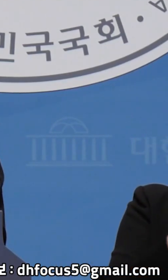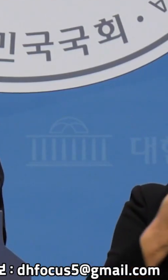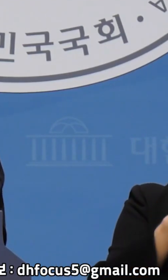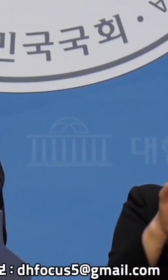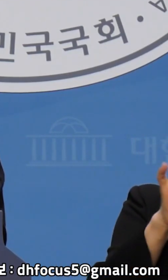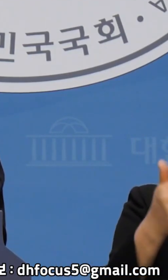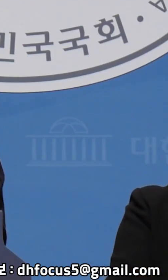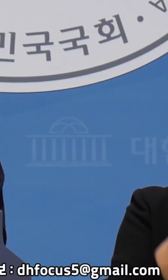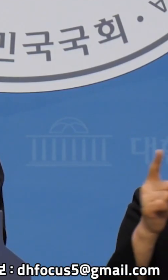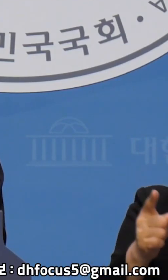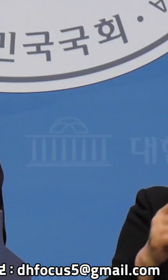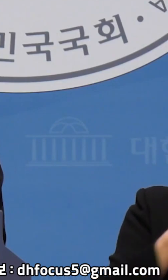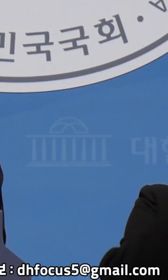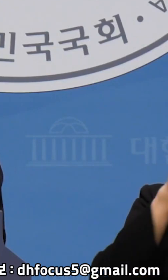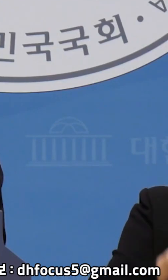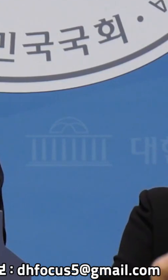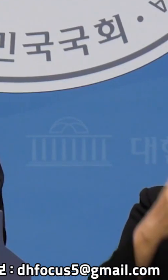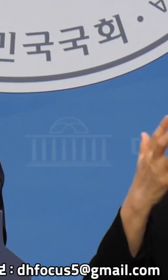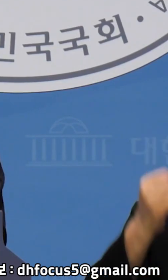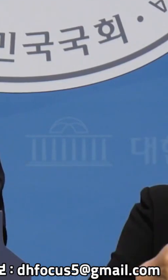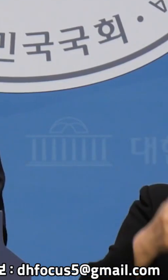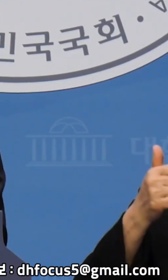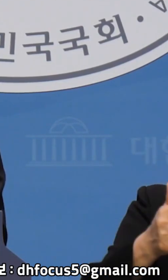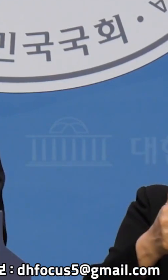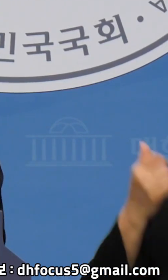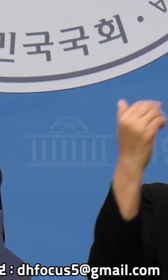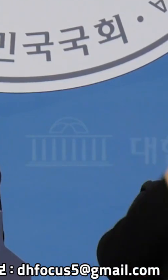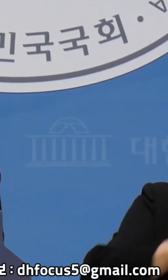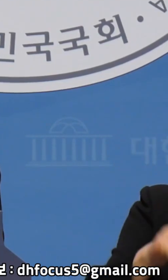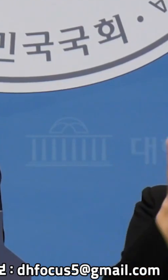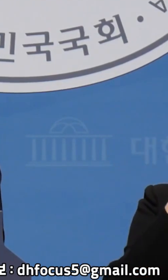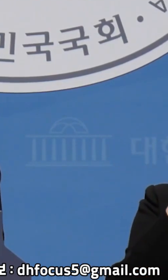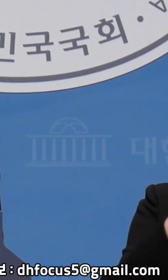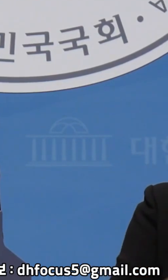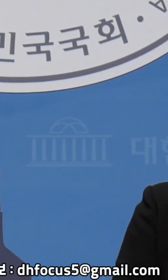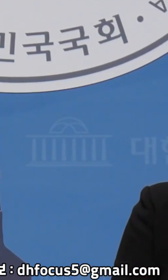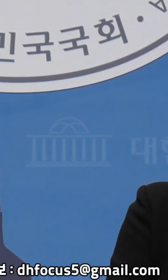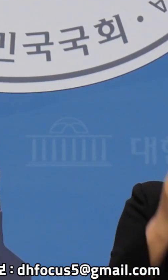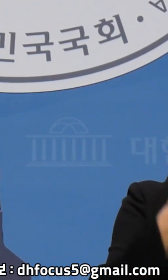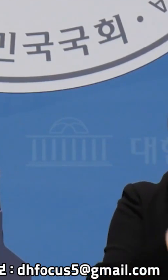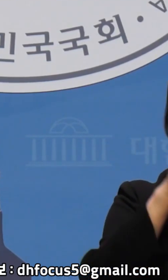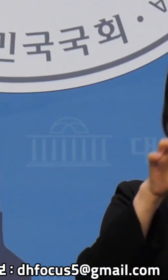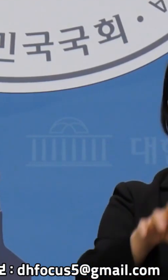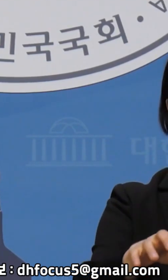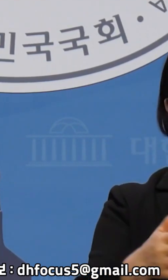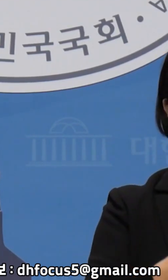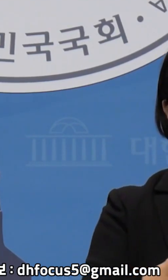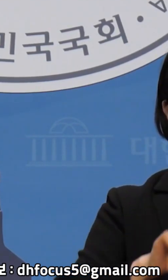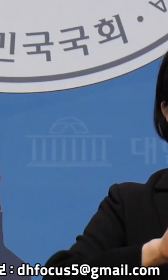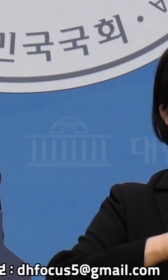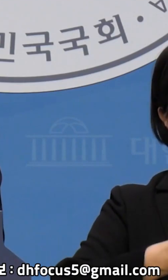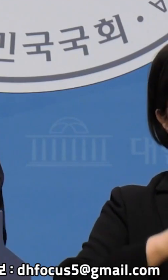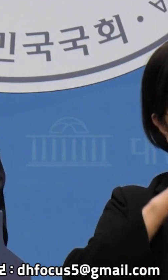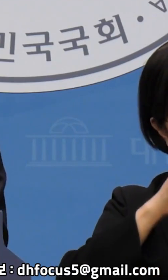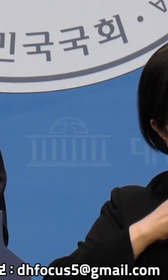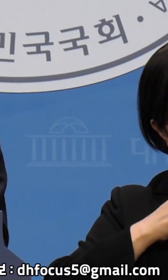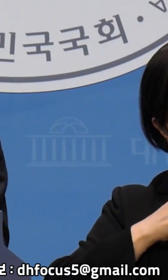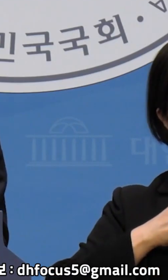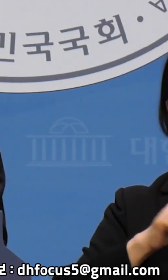대장동 의혹 등 수차례 재판이 예정되어 있는데 법원의 강제